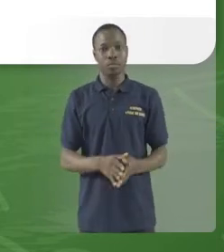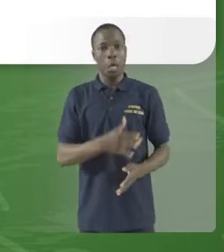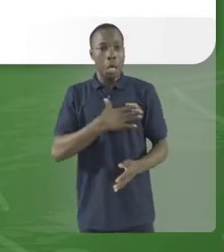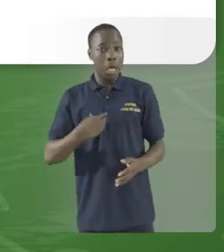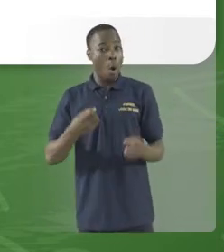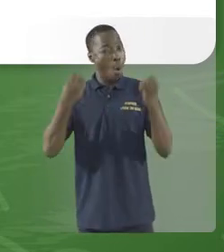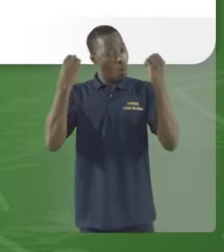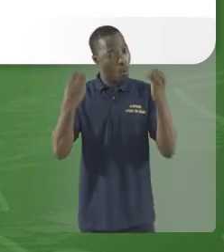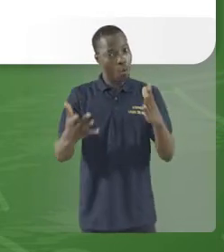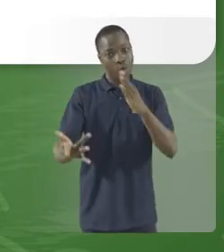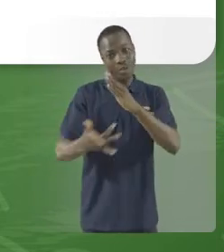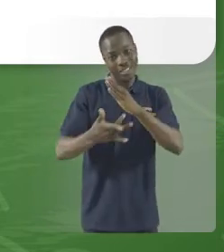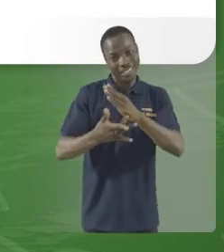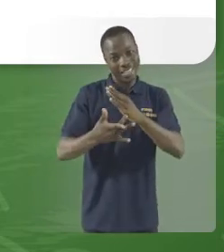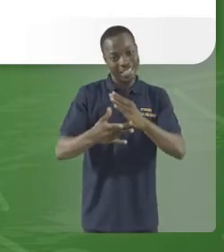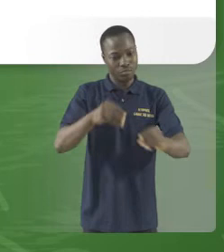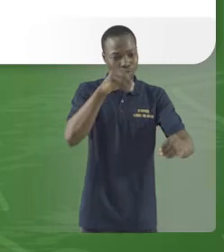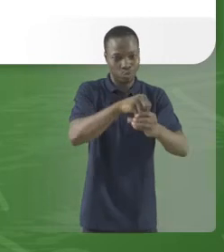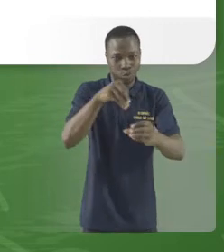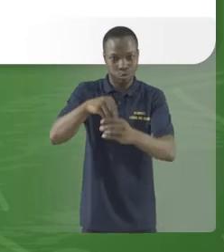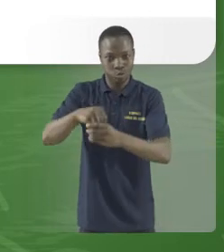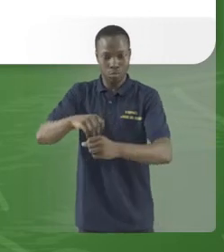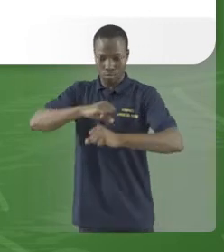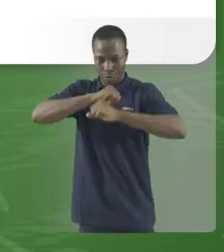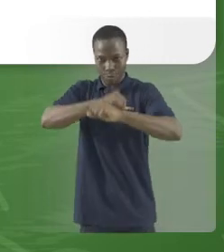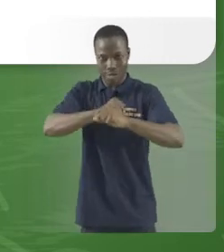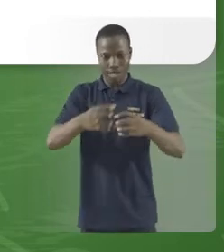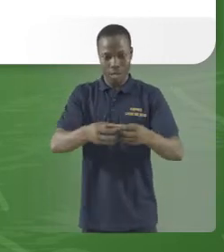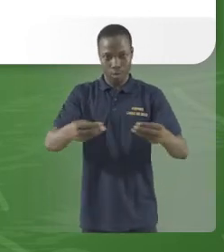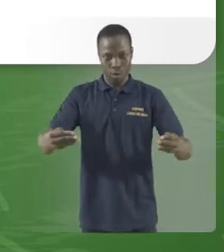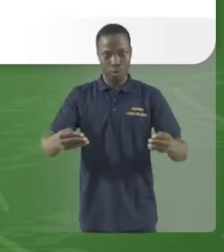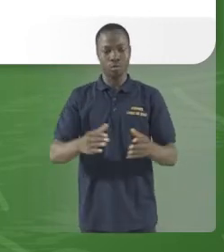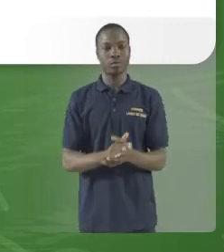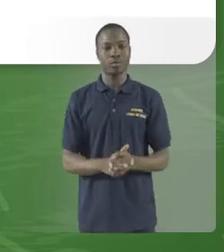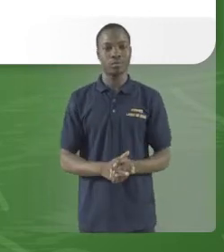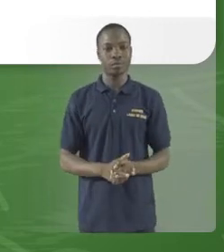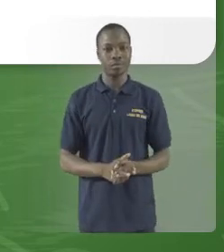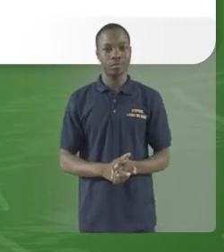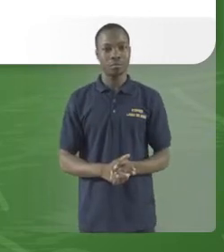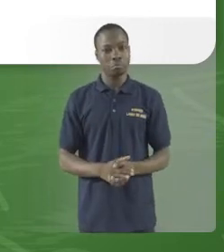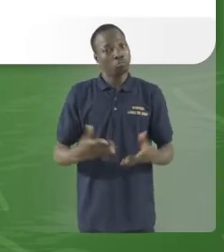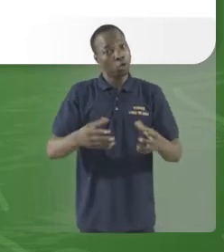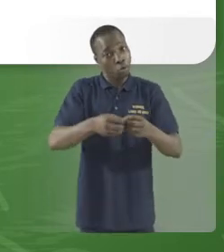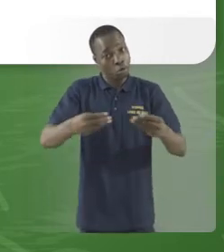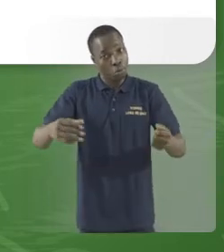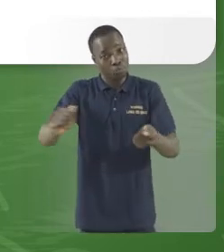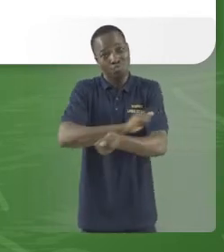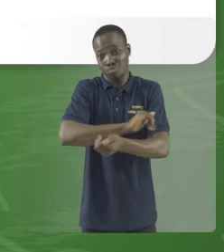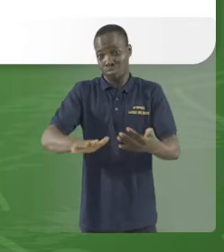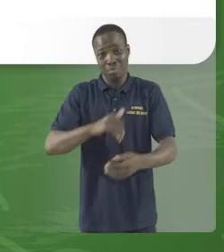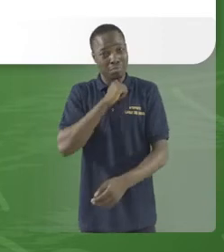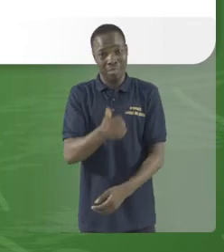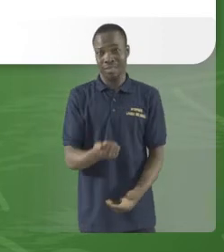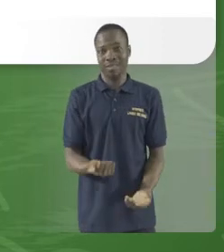pratiques culturelles préservent les sols de la dégradation et évitent